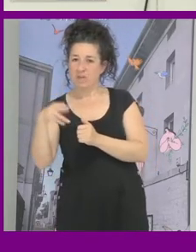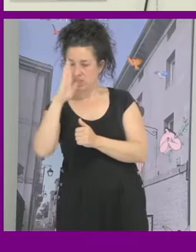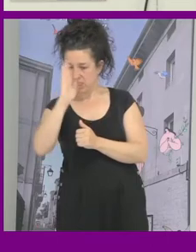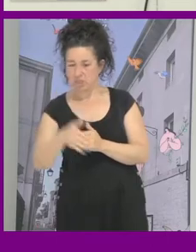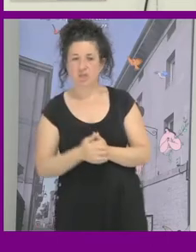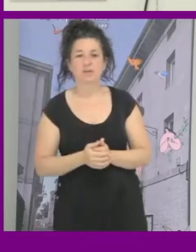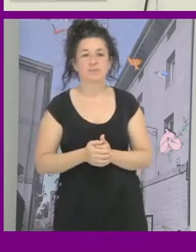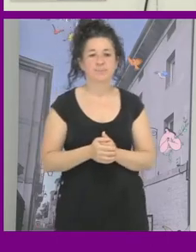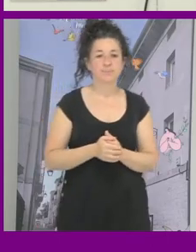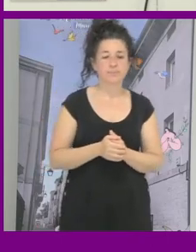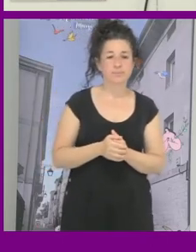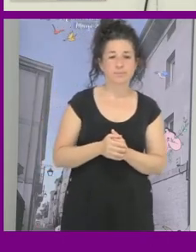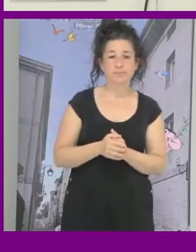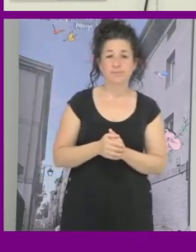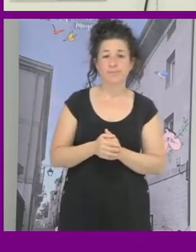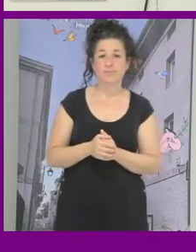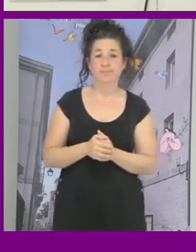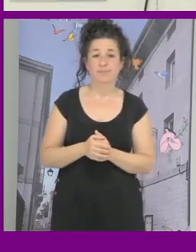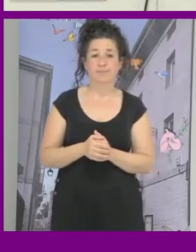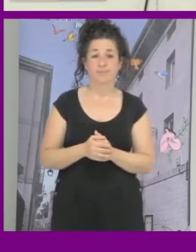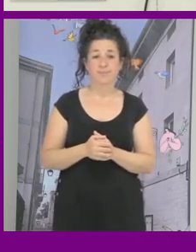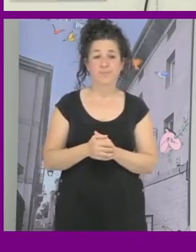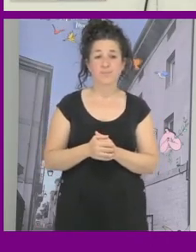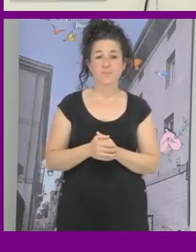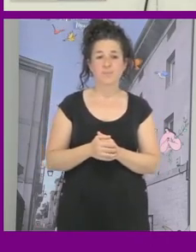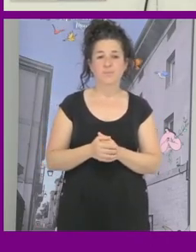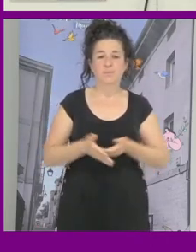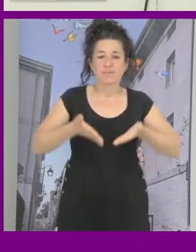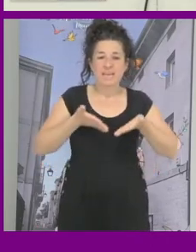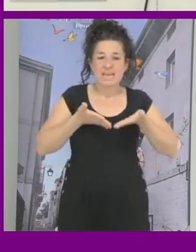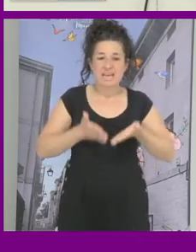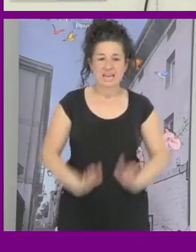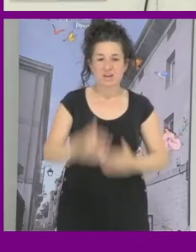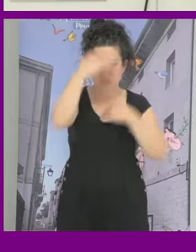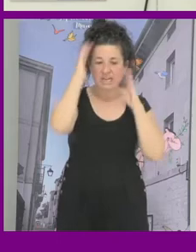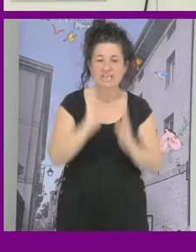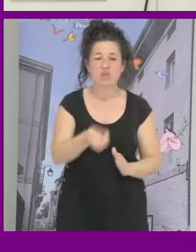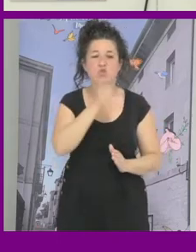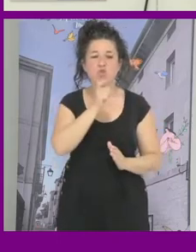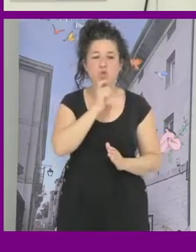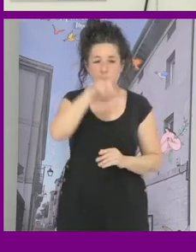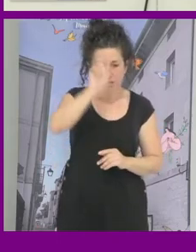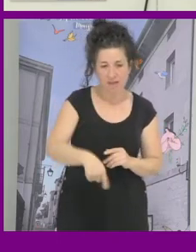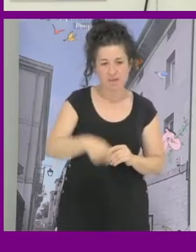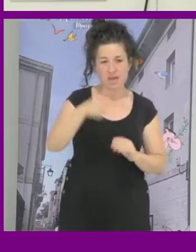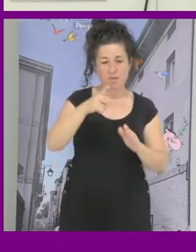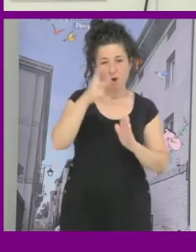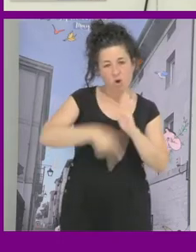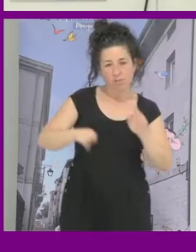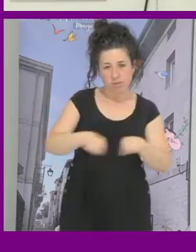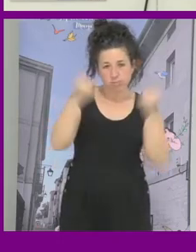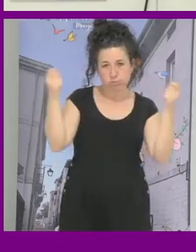bada eraldatzailea eta bada ekarpen bat, ez? Normaltasunaren bidean sartzeko ez egintuzten gure